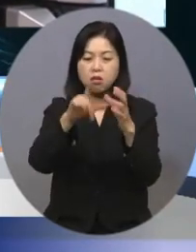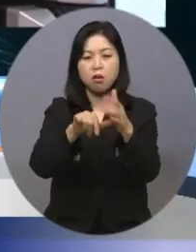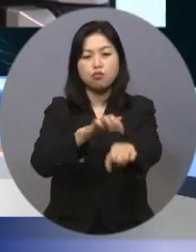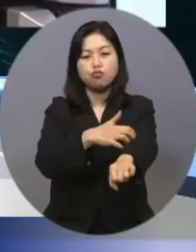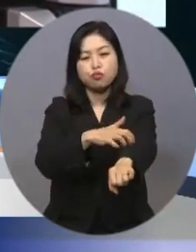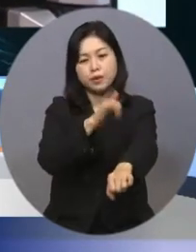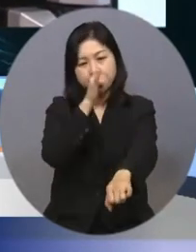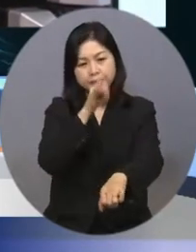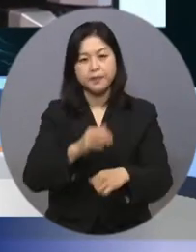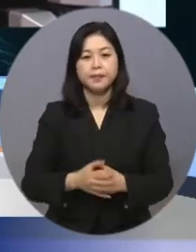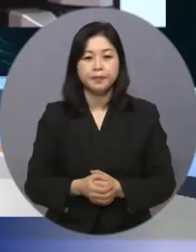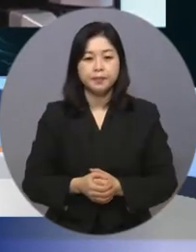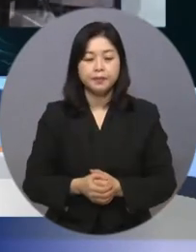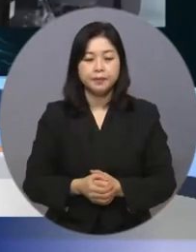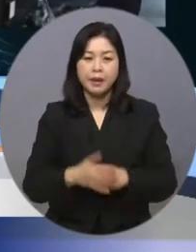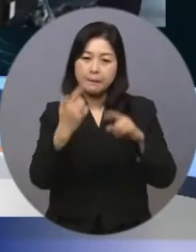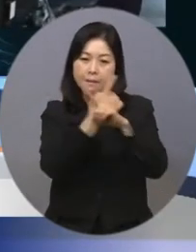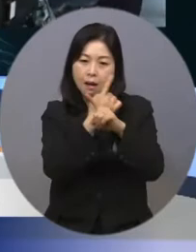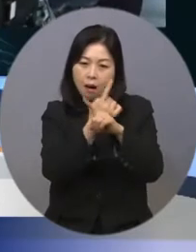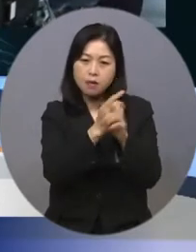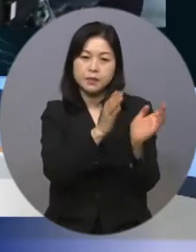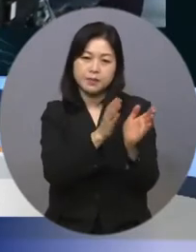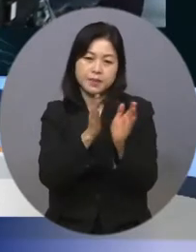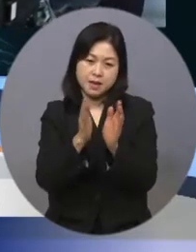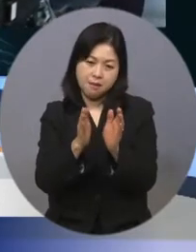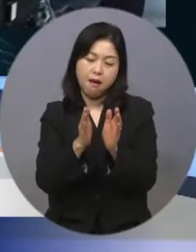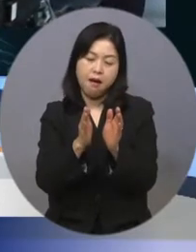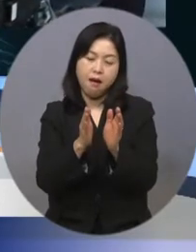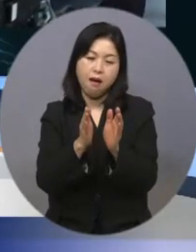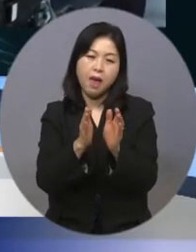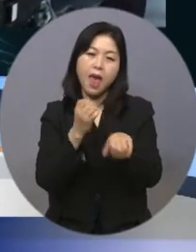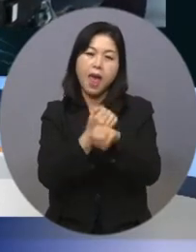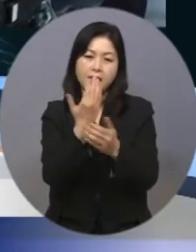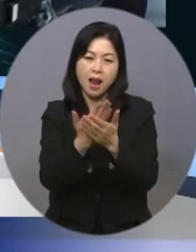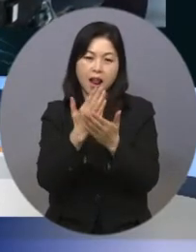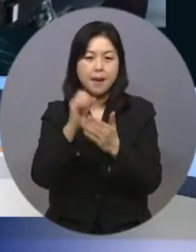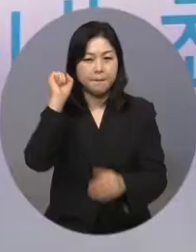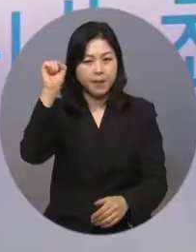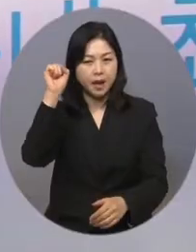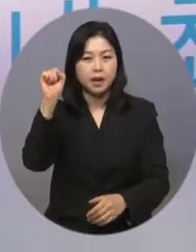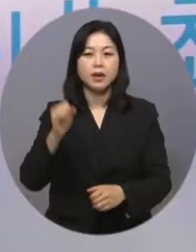있는데요 이에 대해 개선책 마련을 촉구하는 목소리가 나왔습니다